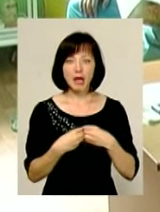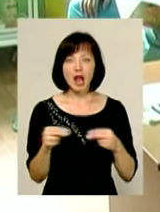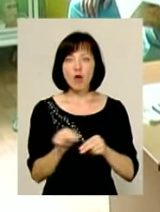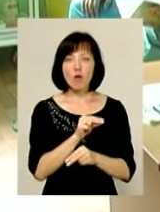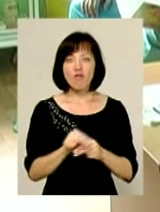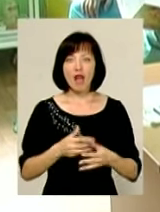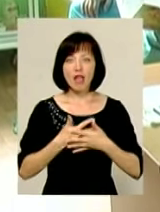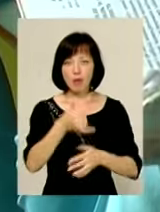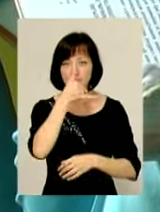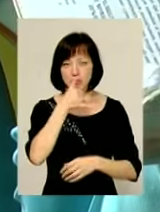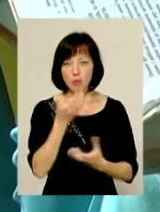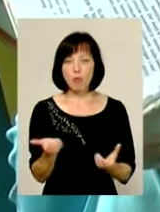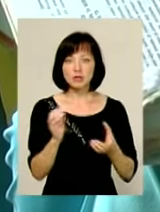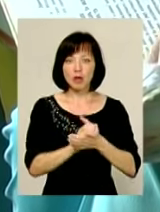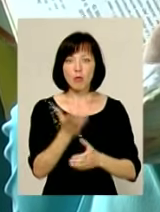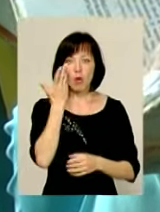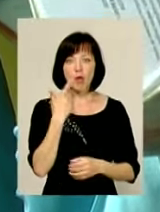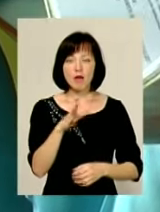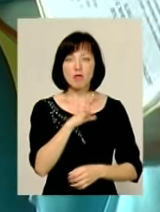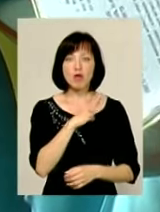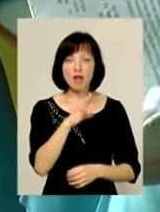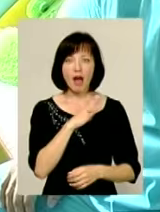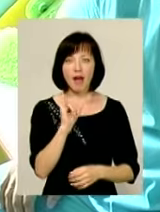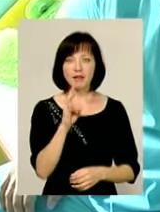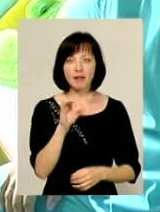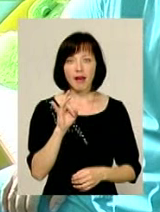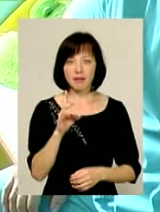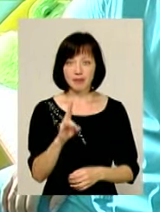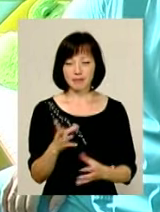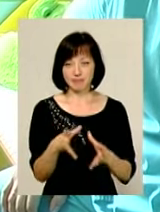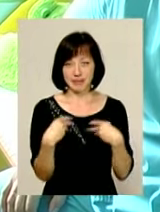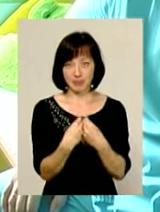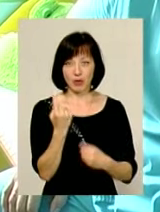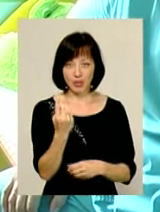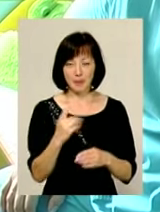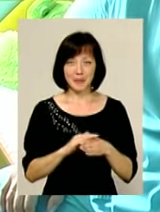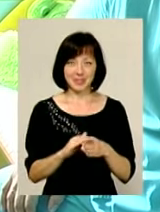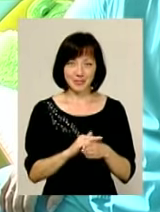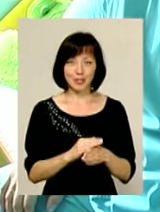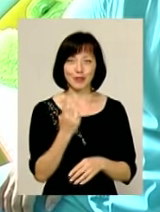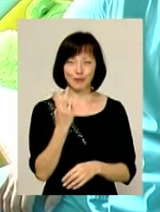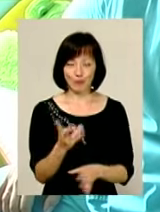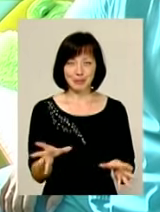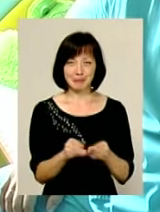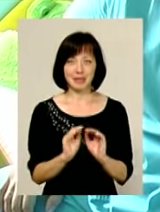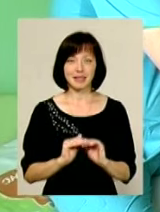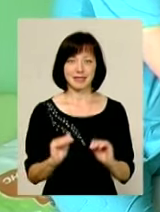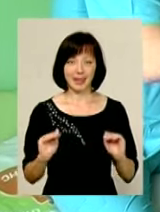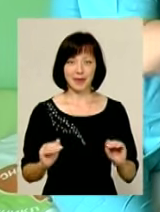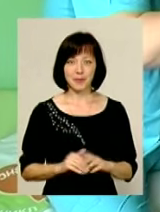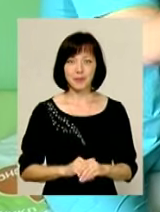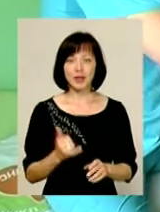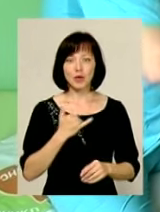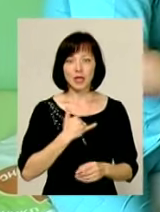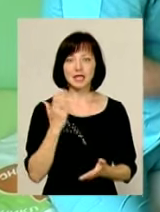безпліддя. З В'ячеславом познайомилася, коли була ще інтерном. Тепер у них одна сім'я, одне прізвище та двоє спільних дітей. В